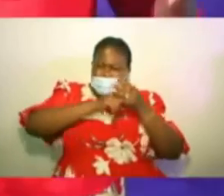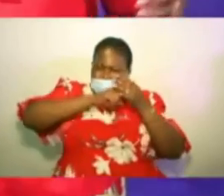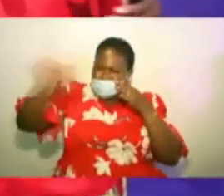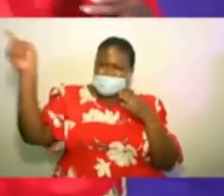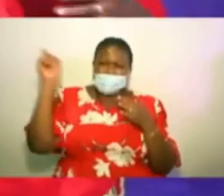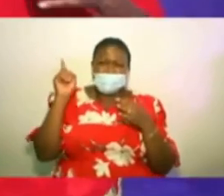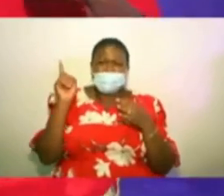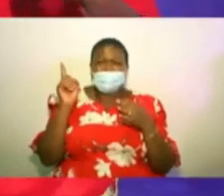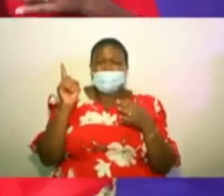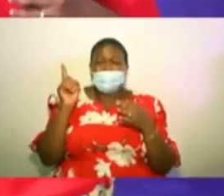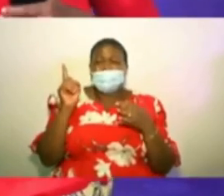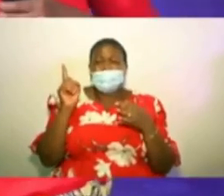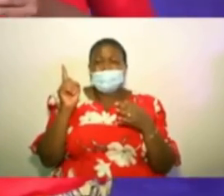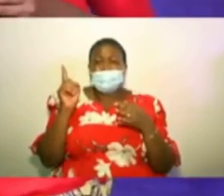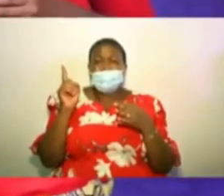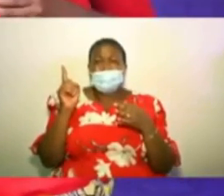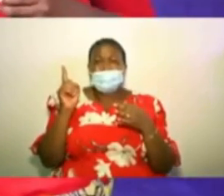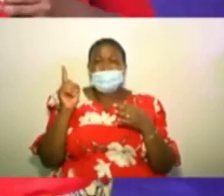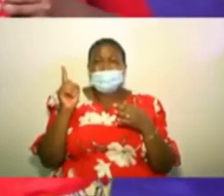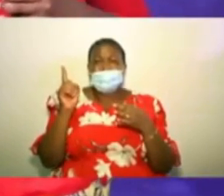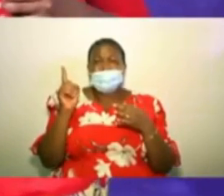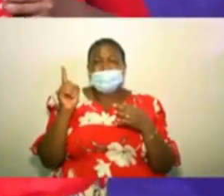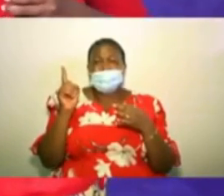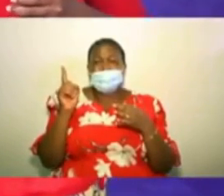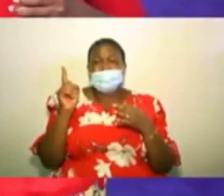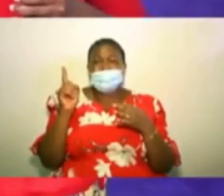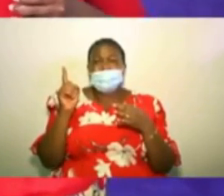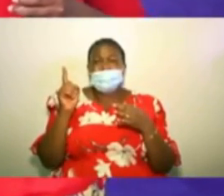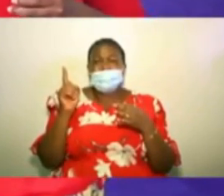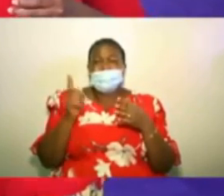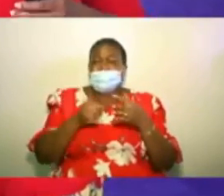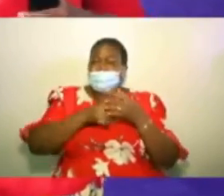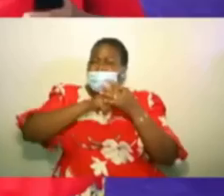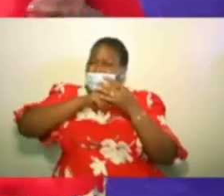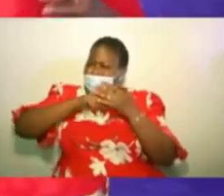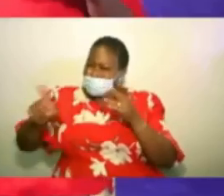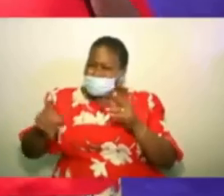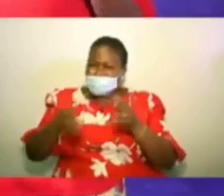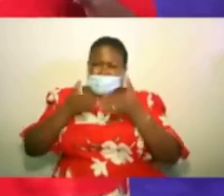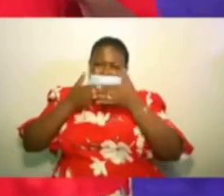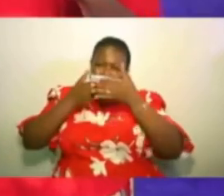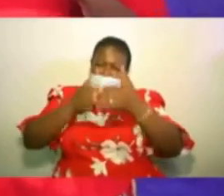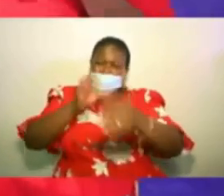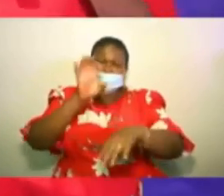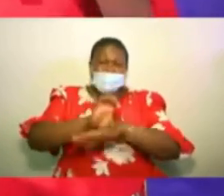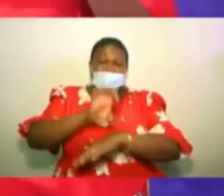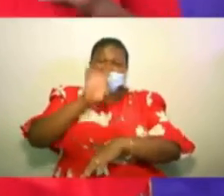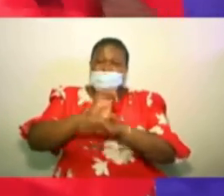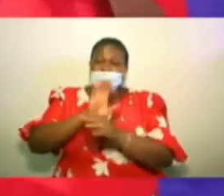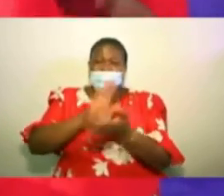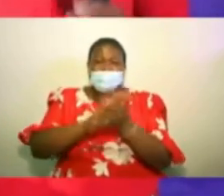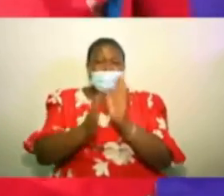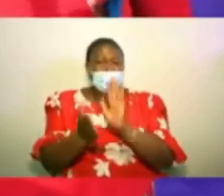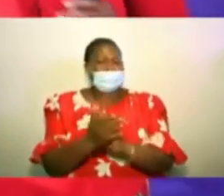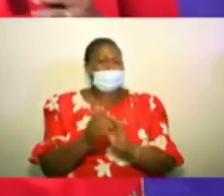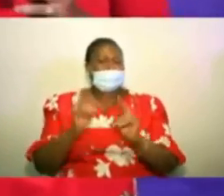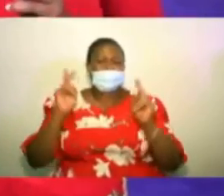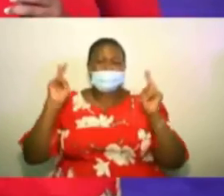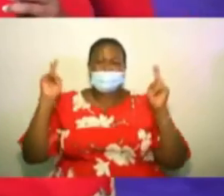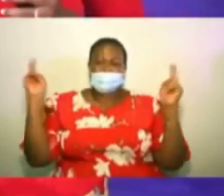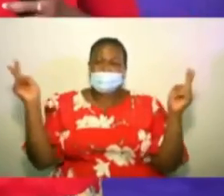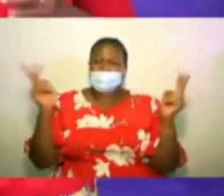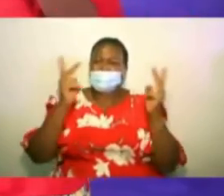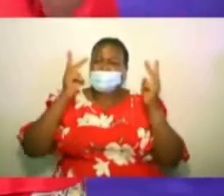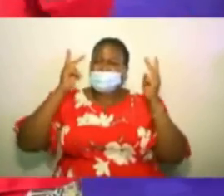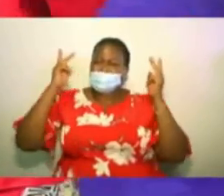des ténèbres se sont retirées. Leaving them in victorious march. En les laissant dans une marche victorieuse. And then I saw